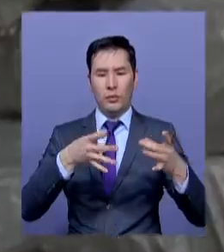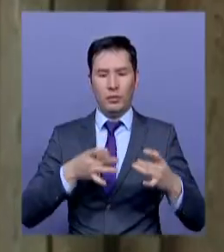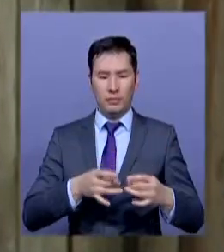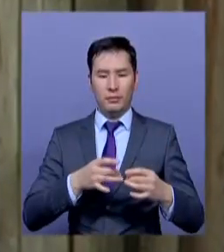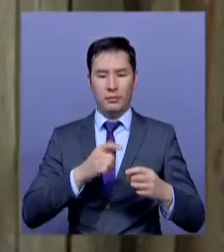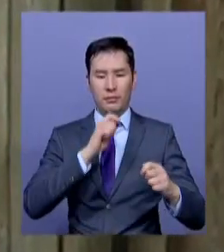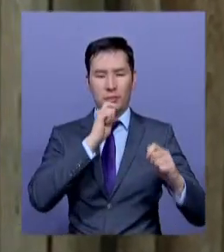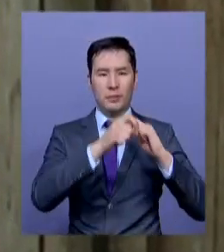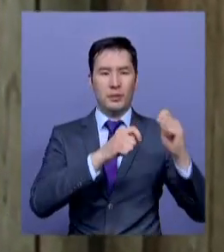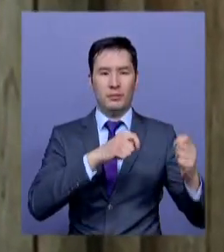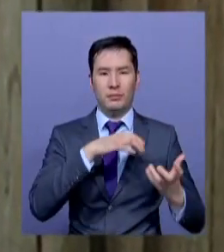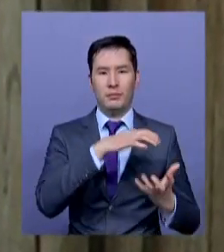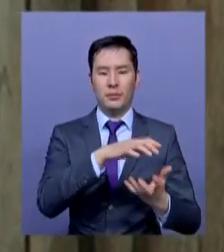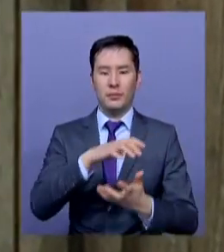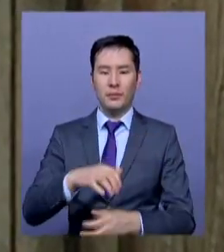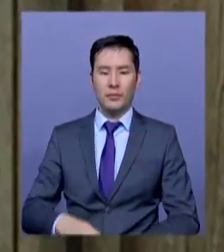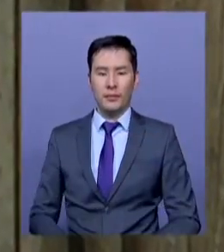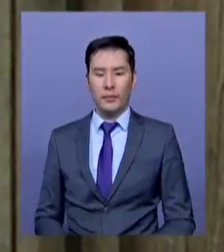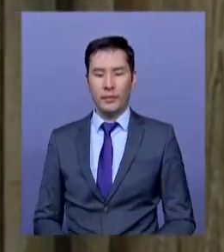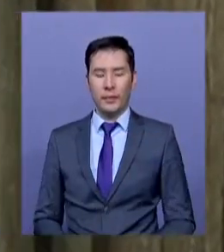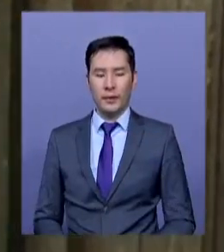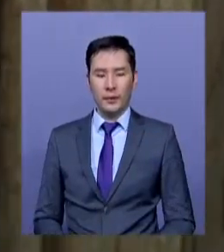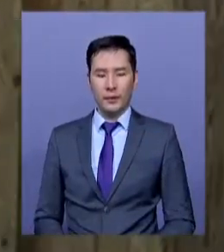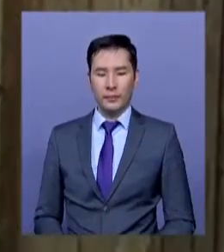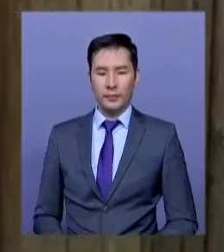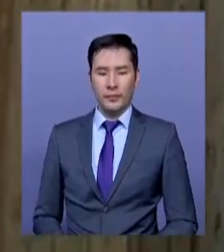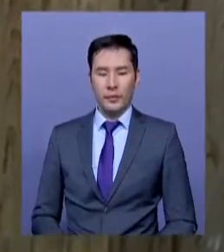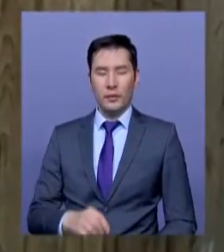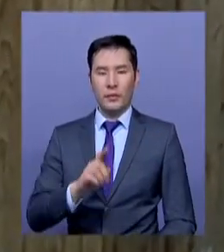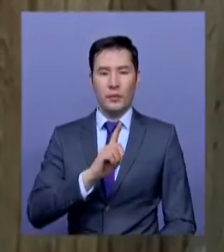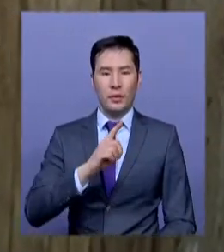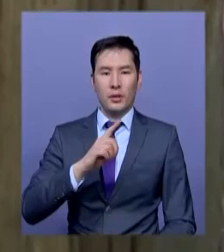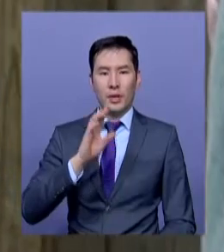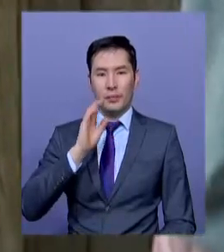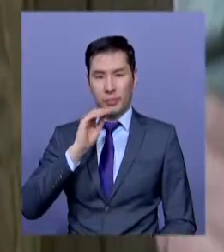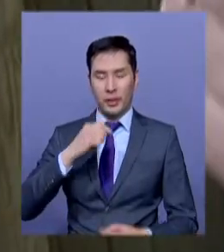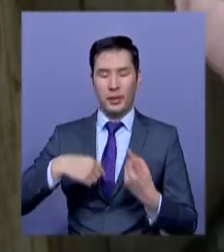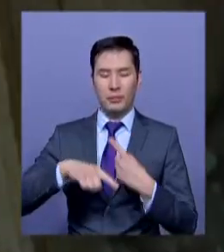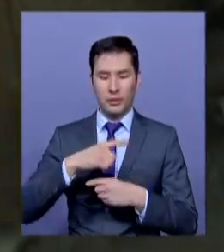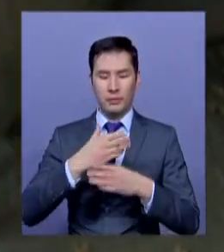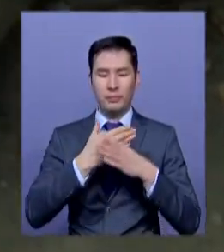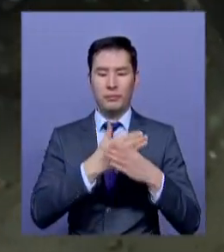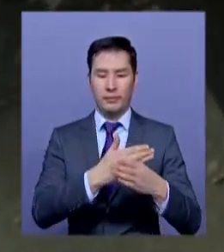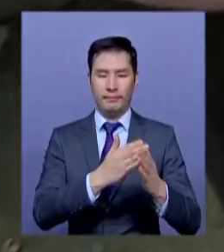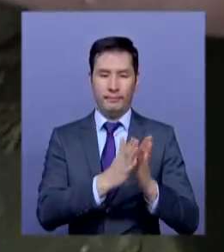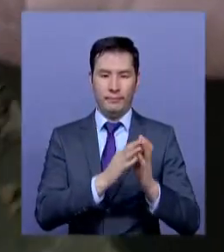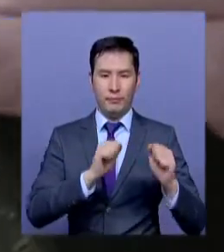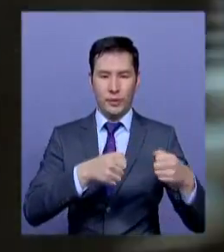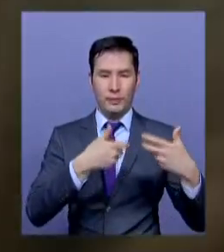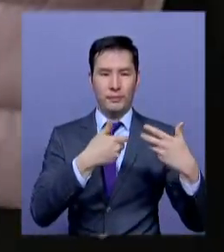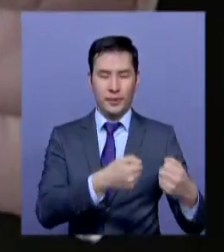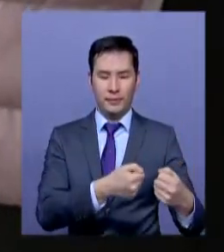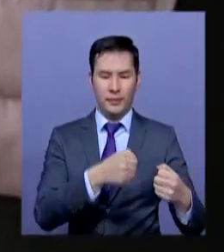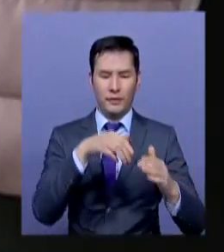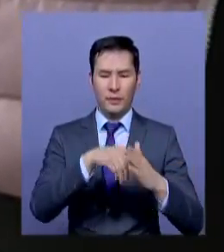мере возможности мы всегда для вас стараемся оказать какую-либо посильную помощь. Пожалуйста, примите. Здесь вот